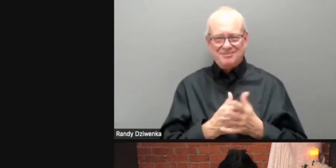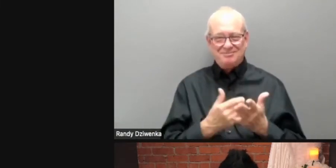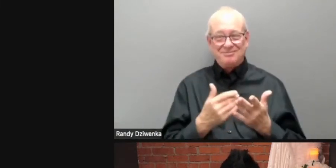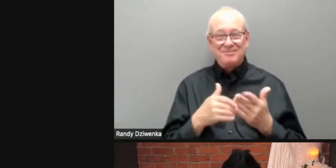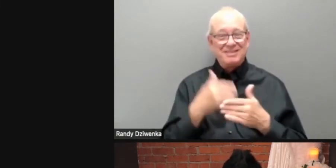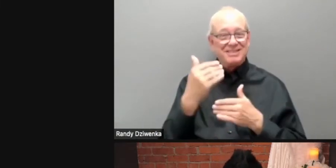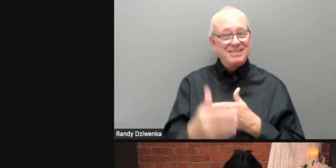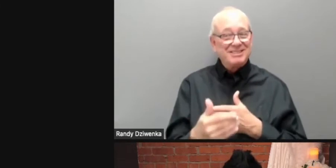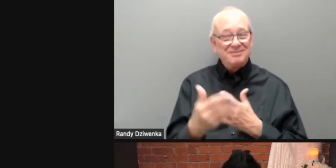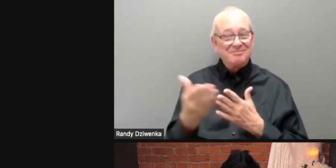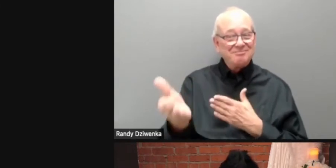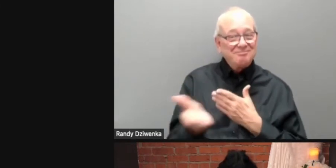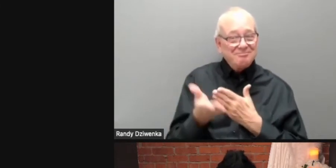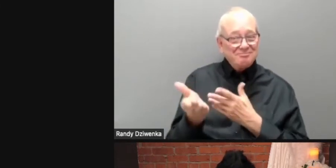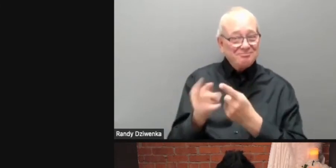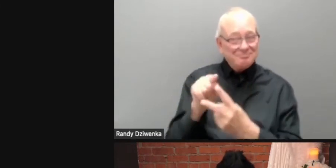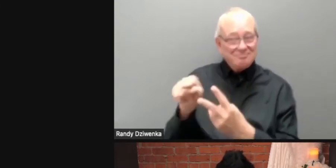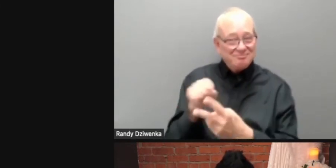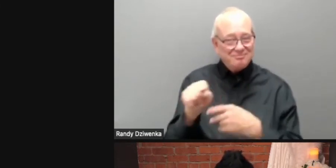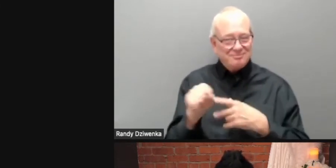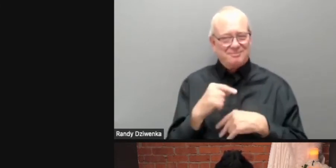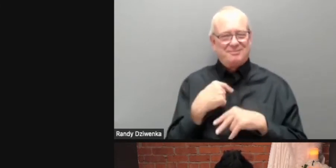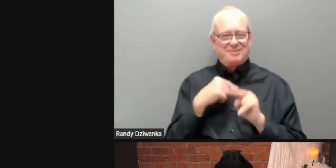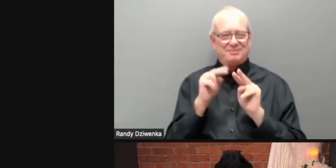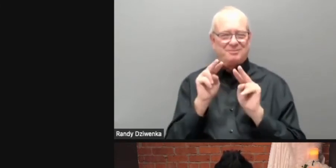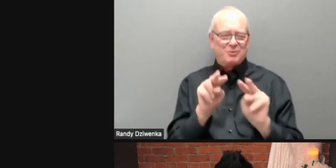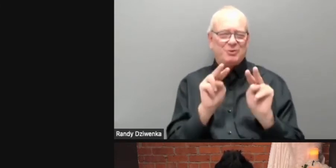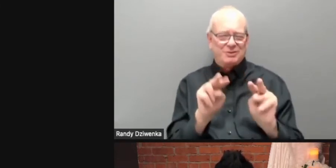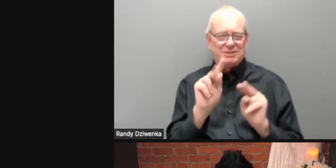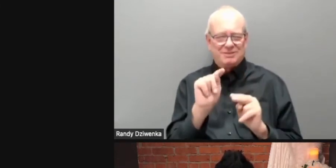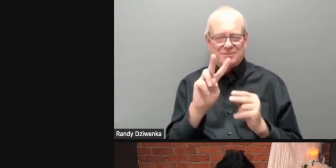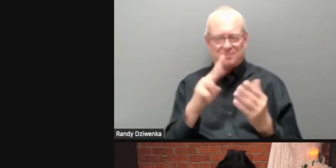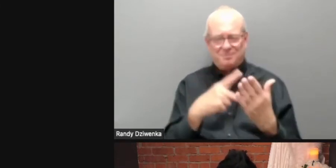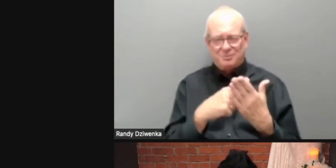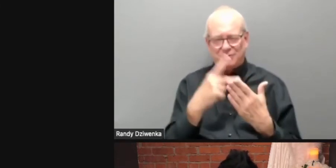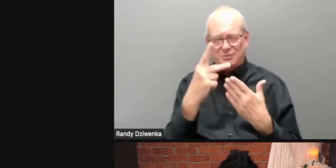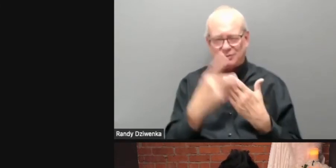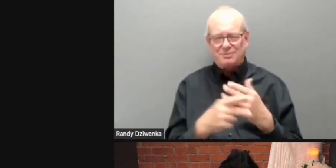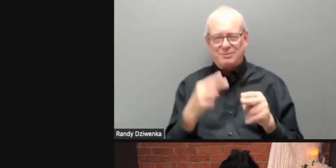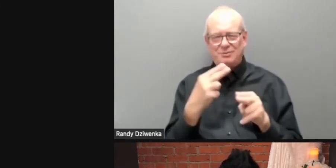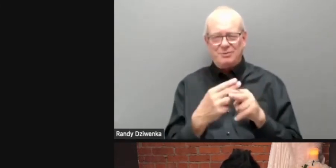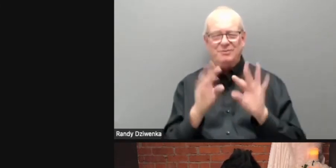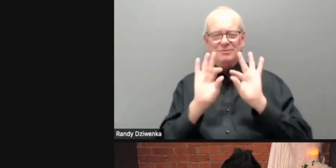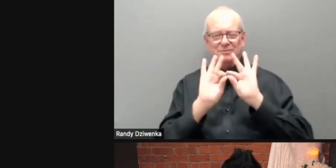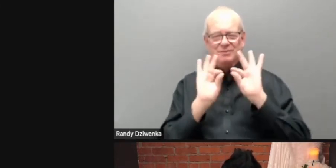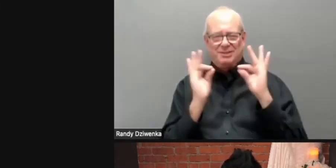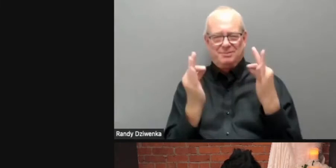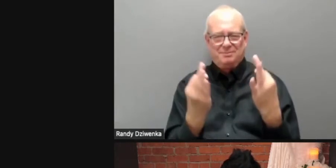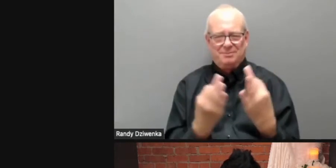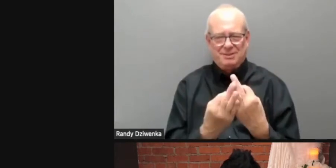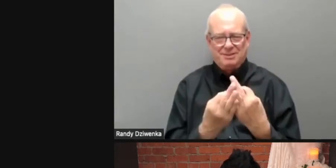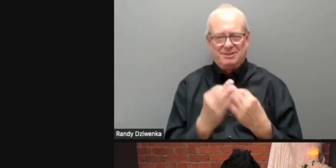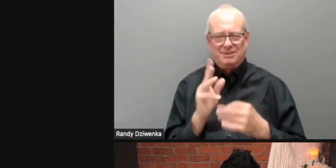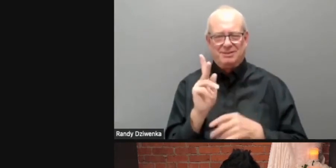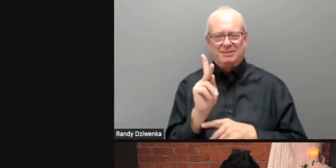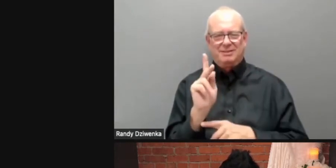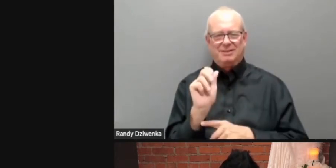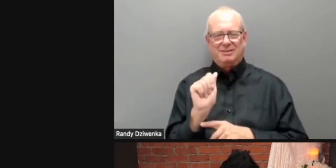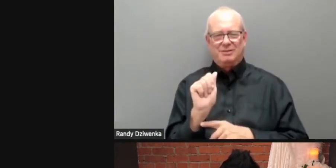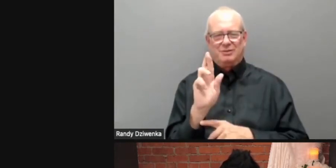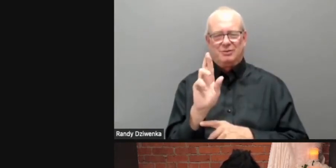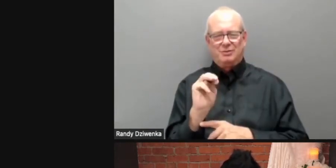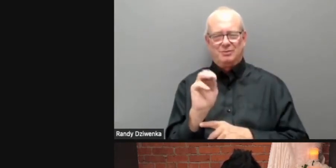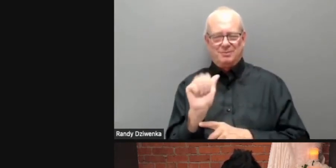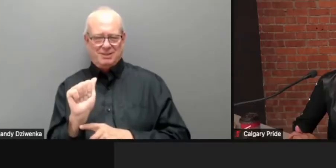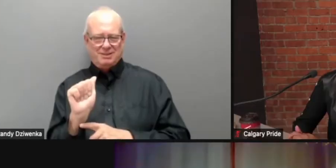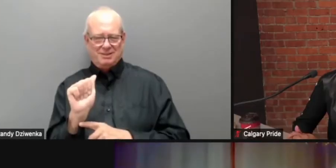watch party every weekend when I watch it. And I'm thrilled to have our following guests with us here today. Suresh